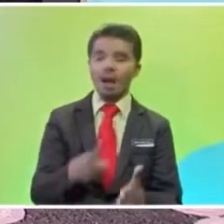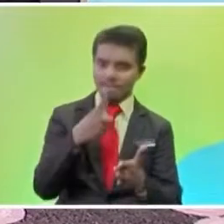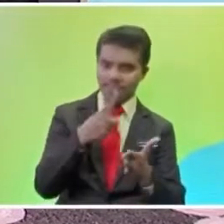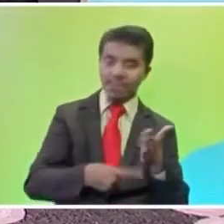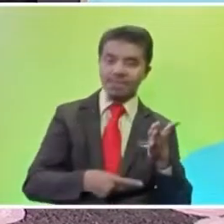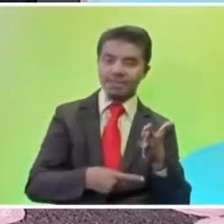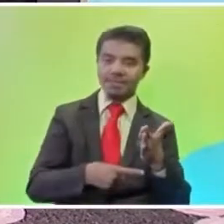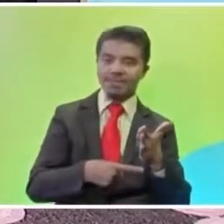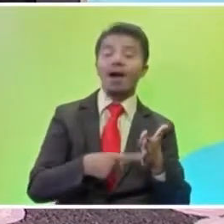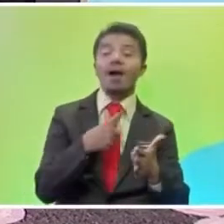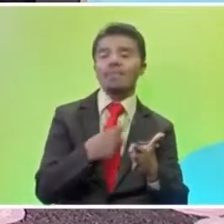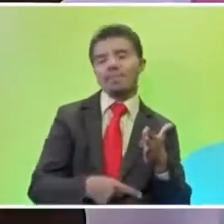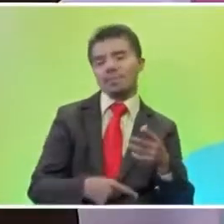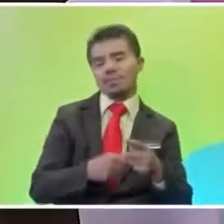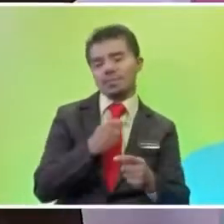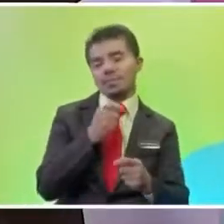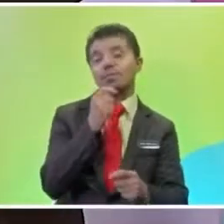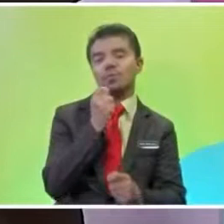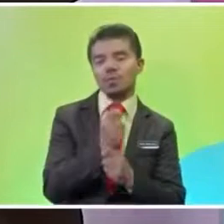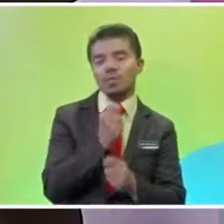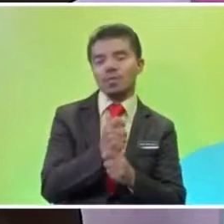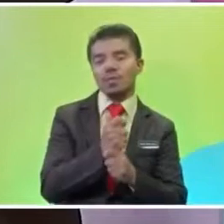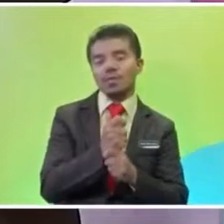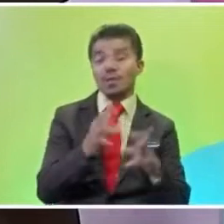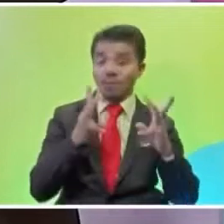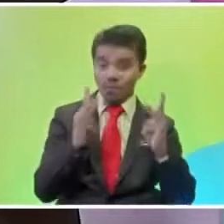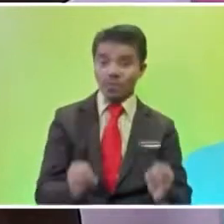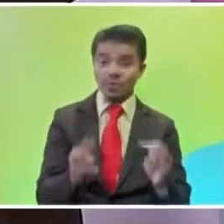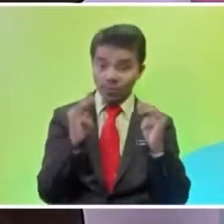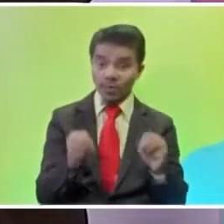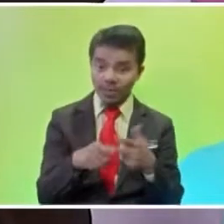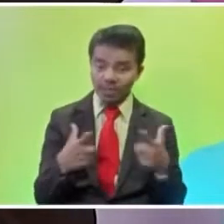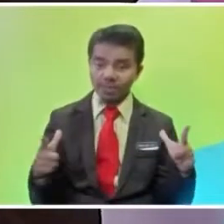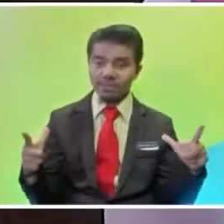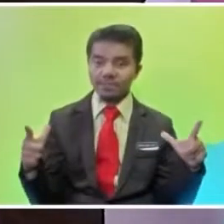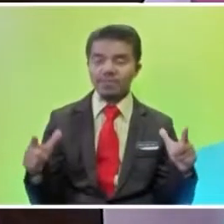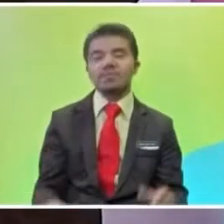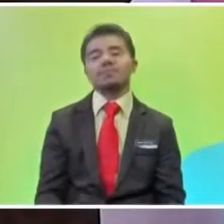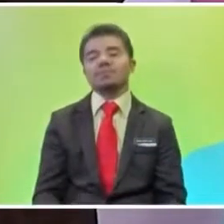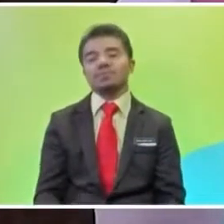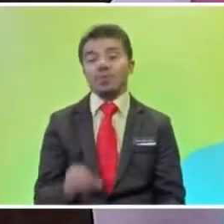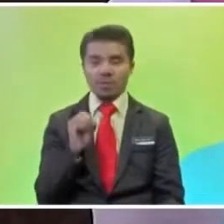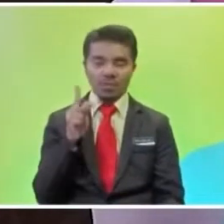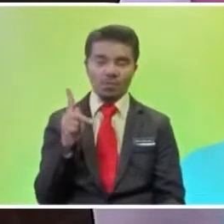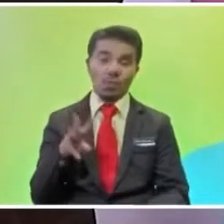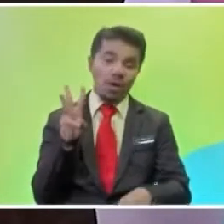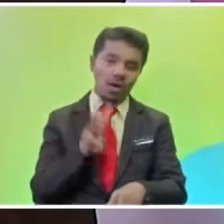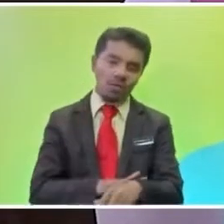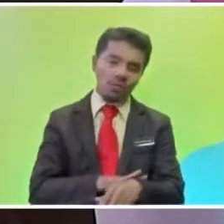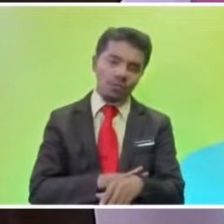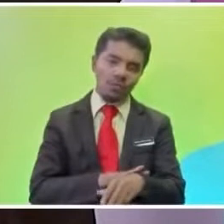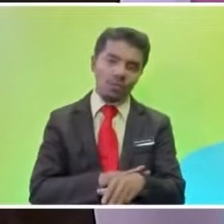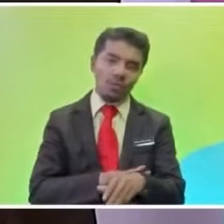satu yang menarik Irfan apabila kita memuliakan sesi pembentangan seperti itu sebenarnya guru